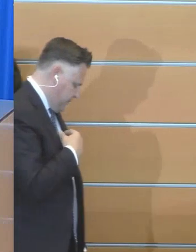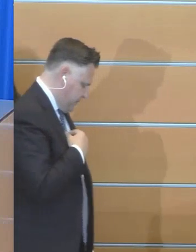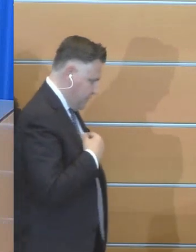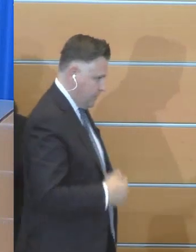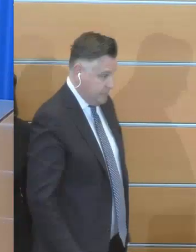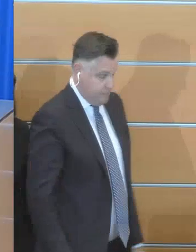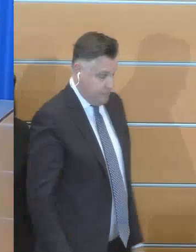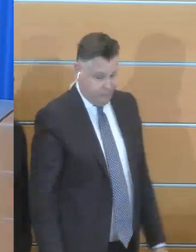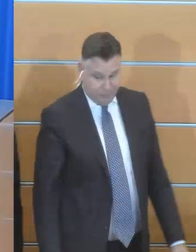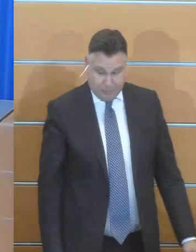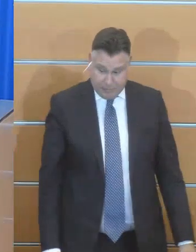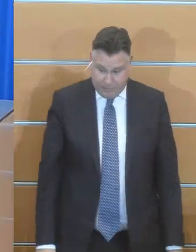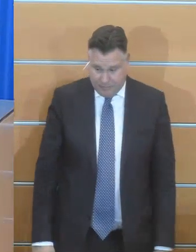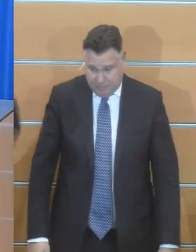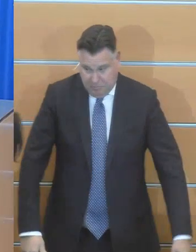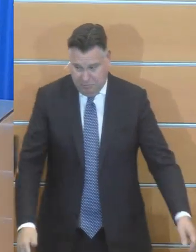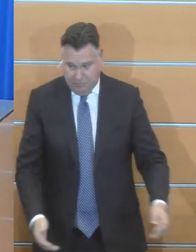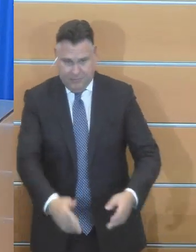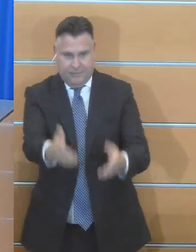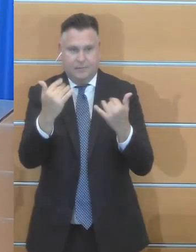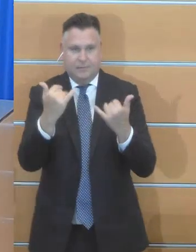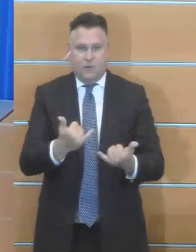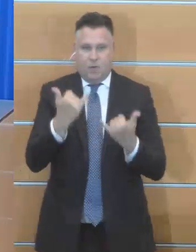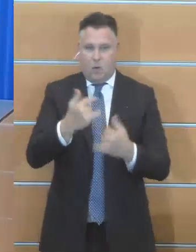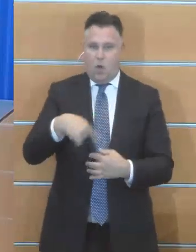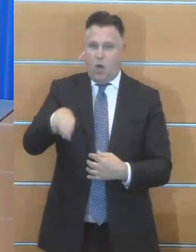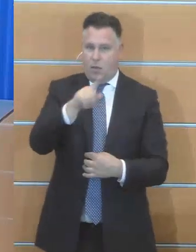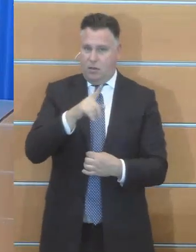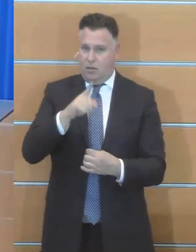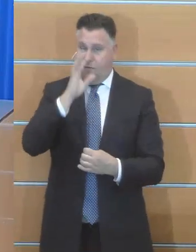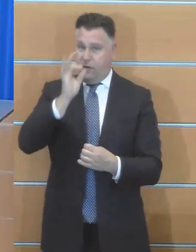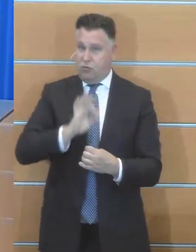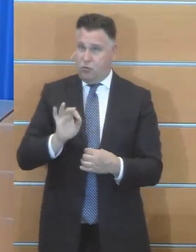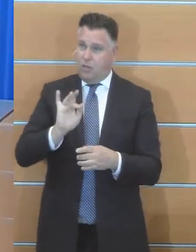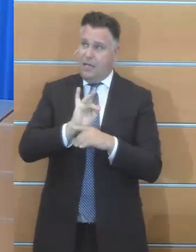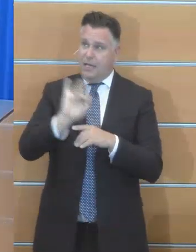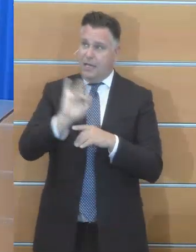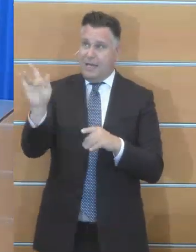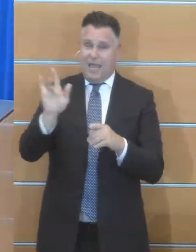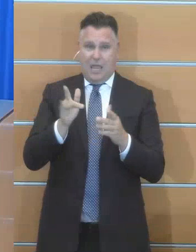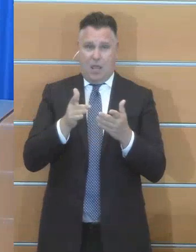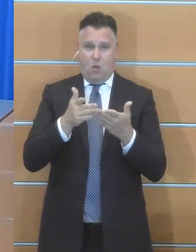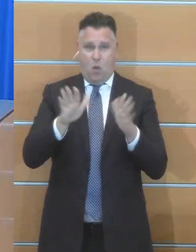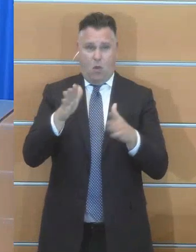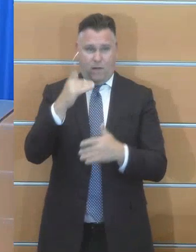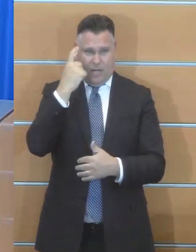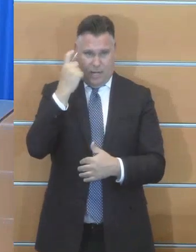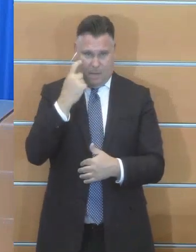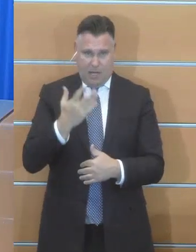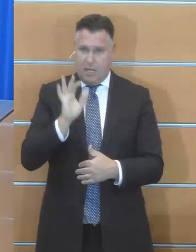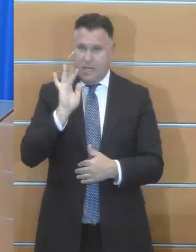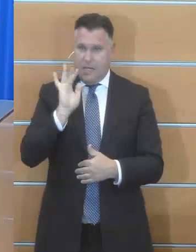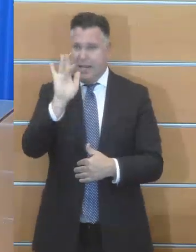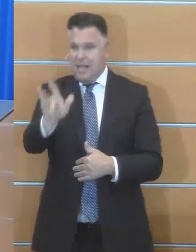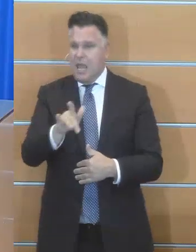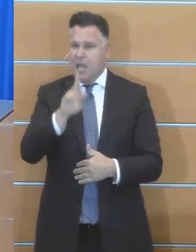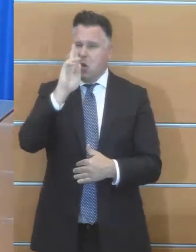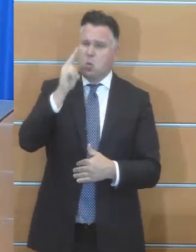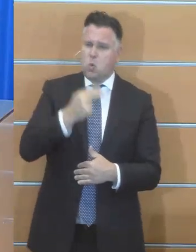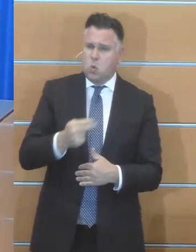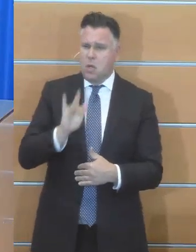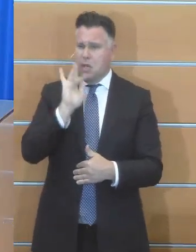ja auch wenn Sie heute ist versuchen gegen die öffentliche Meinung gegen Künstler gegen